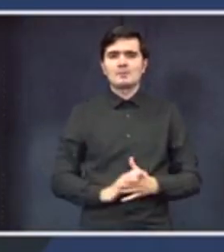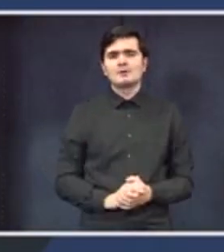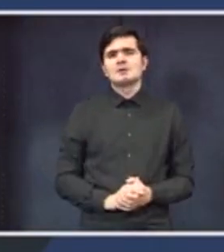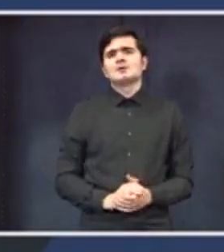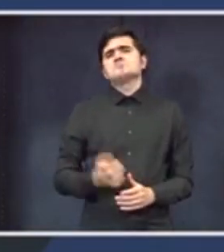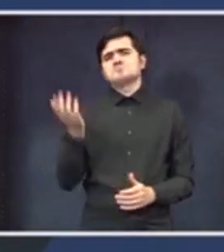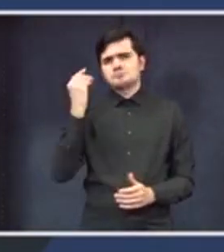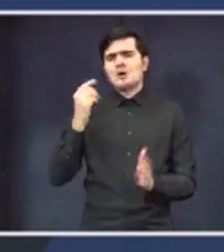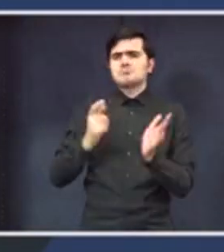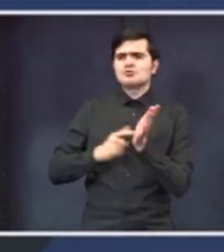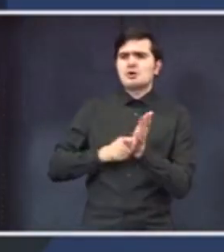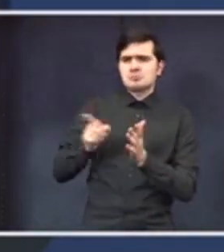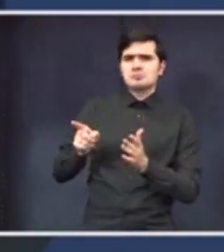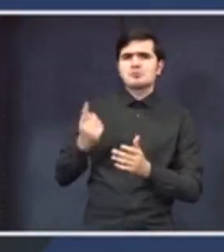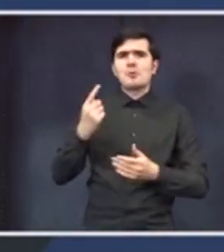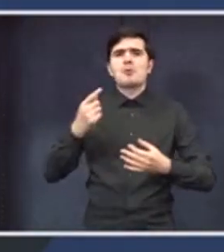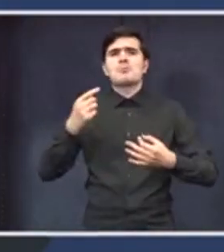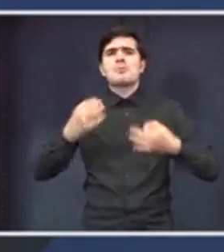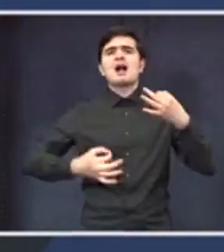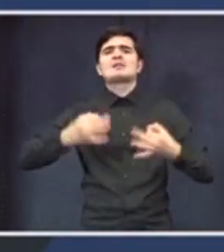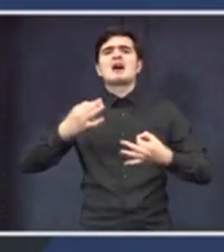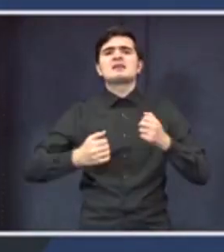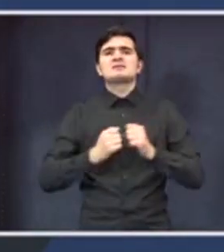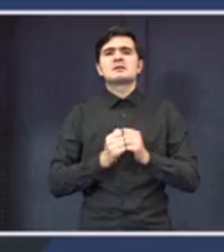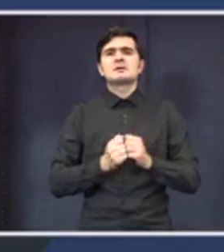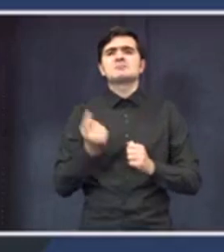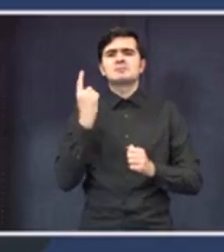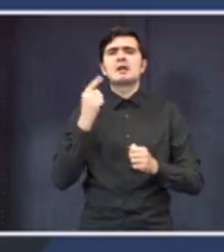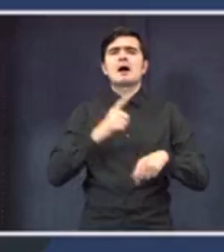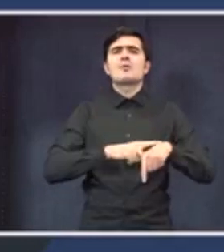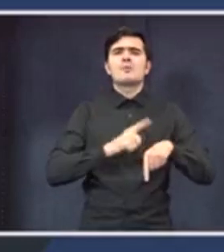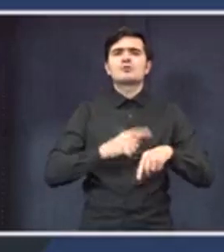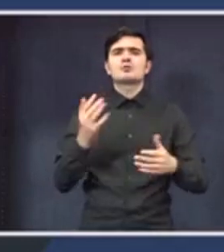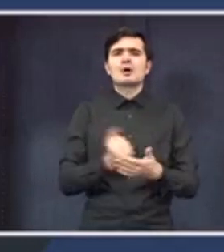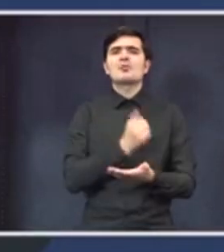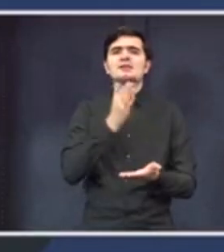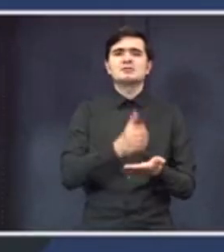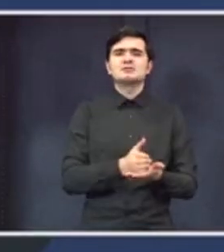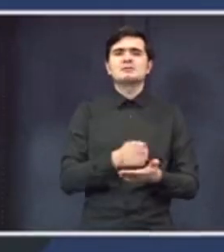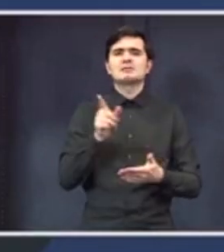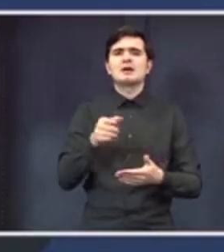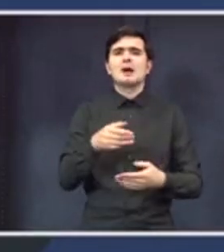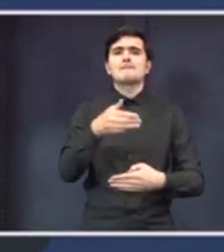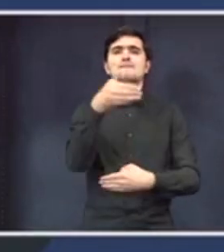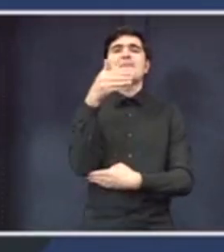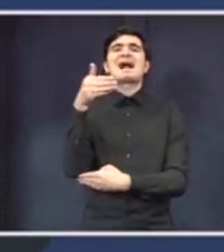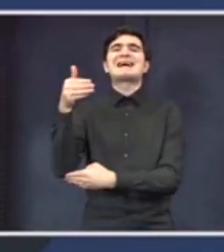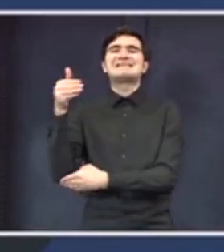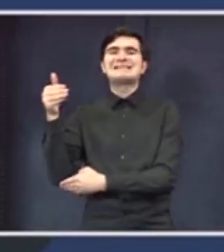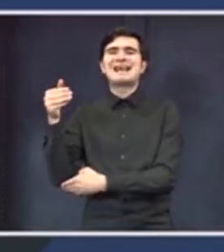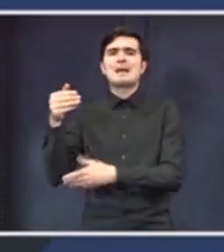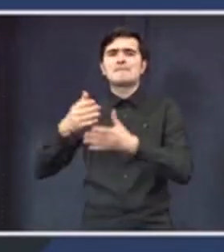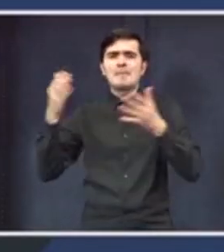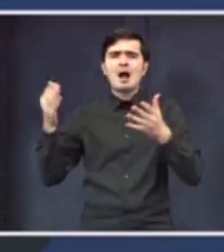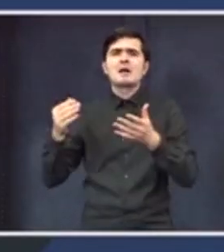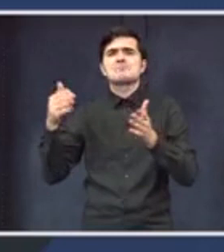Cerusem o analiză din momentul în care am luat decizia de la supermarketuri referitoare la ce se